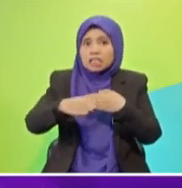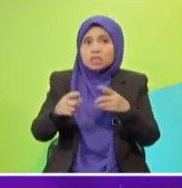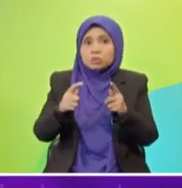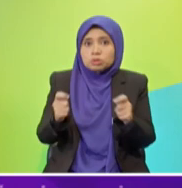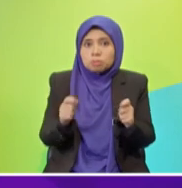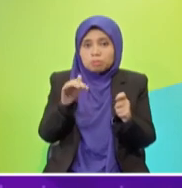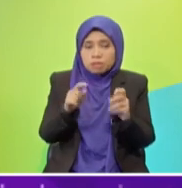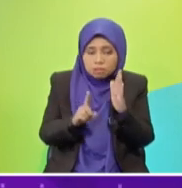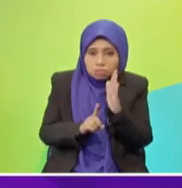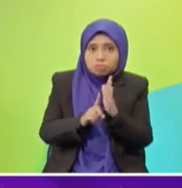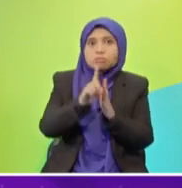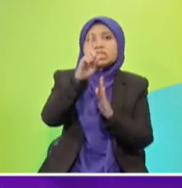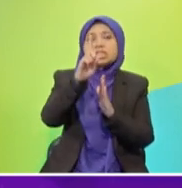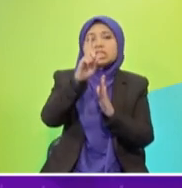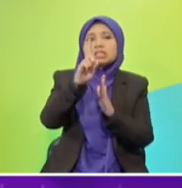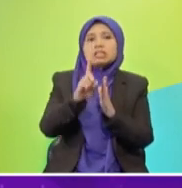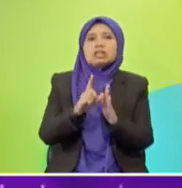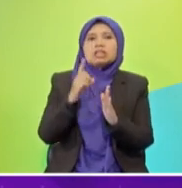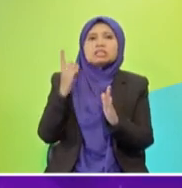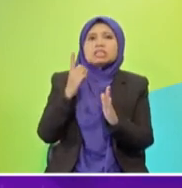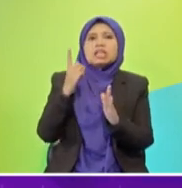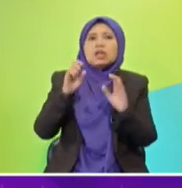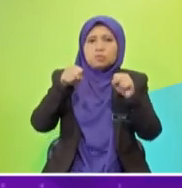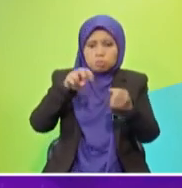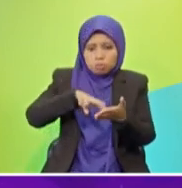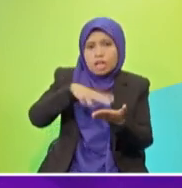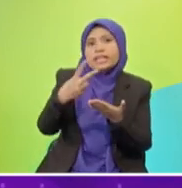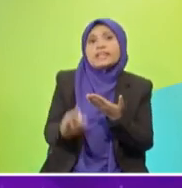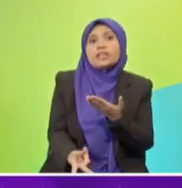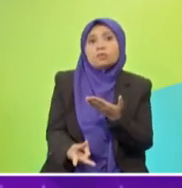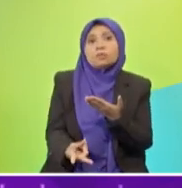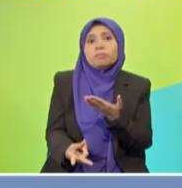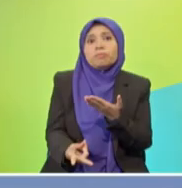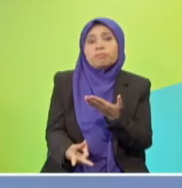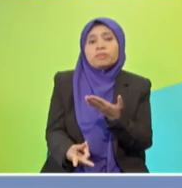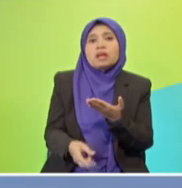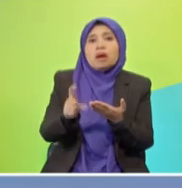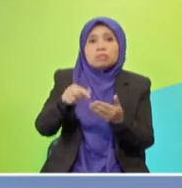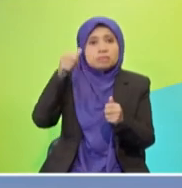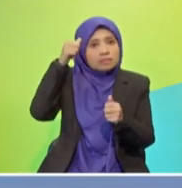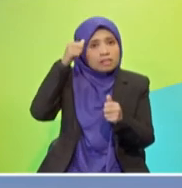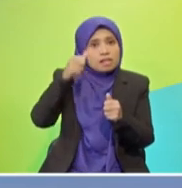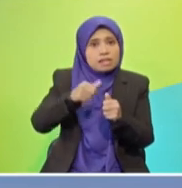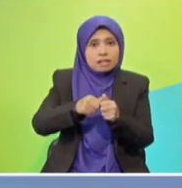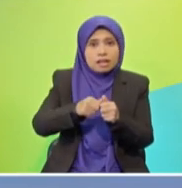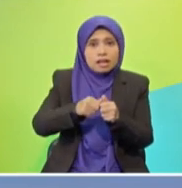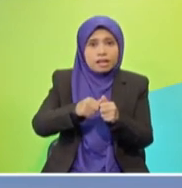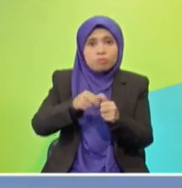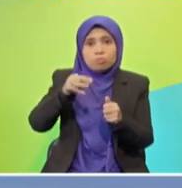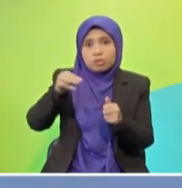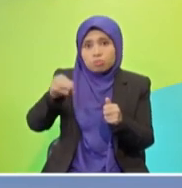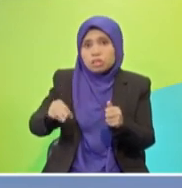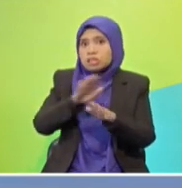tinggi dan memang sangat-sangat bahaya betul kita karena ingatkan kepada murid-murid supaya